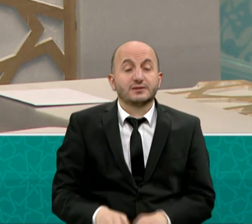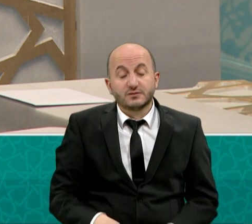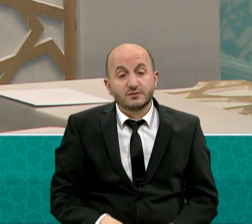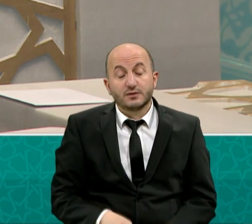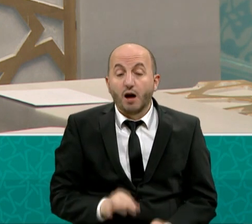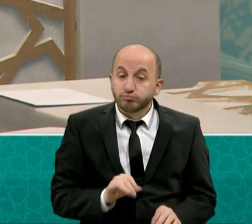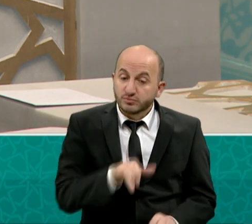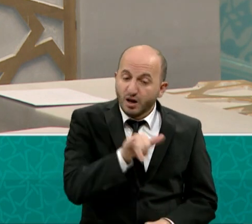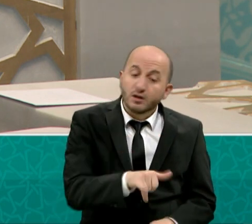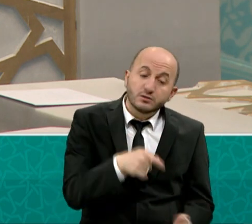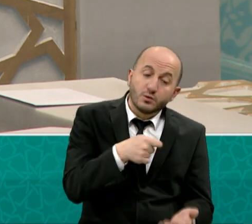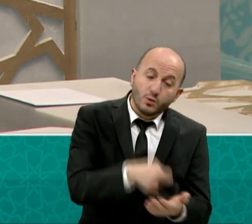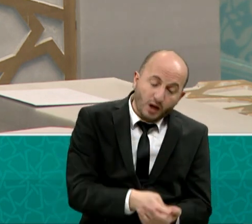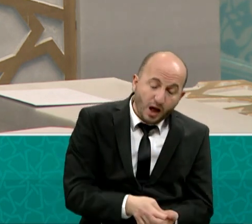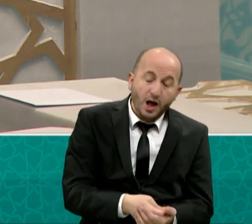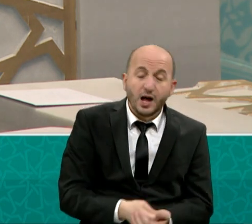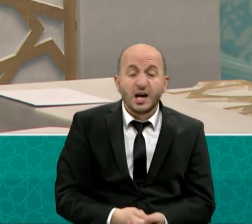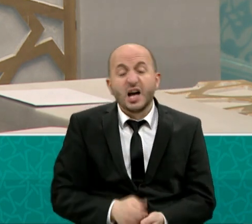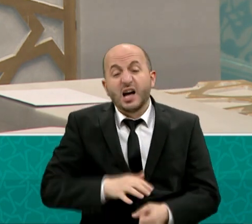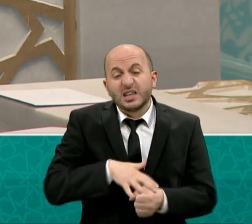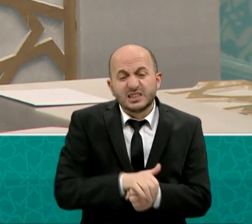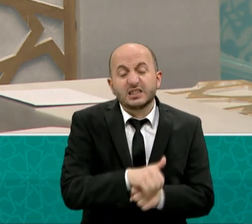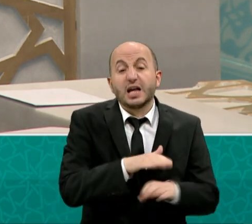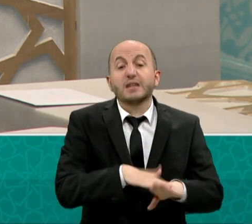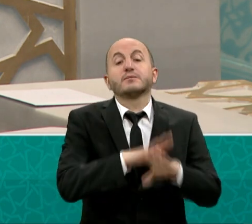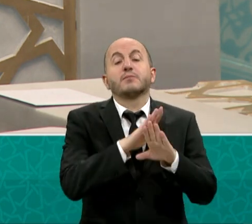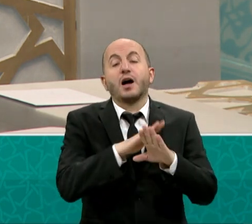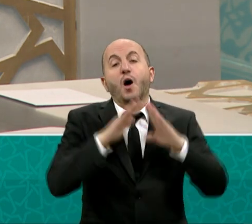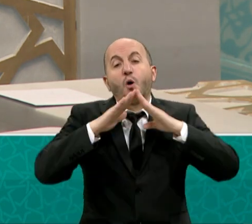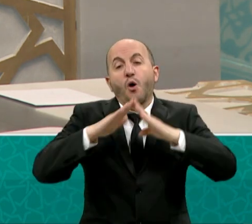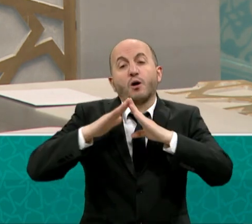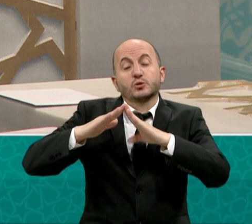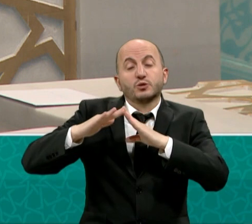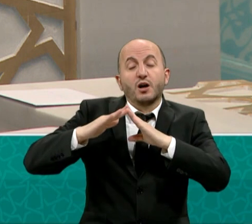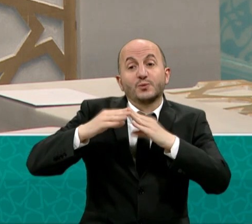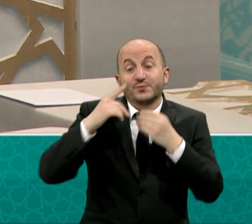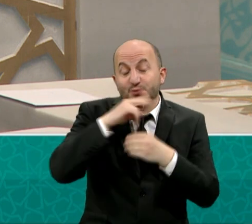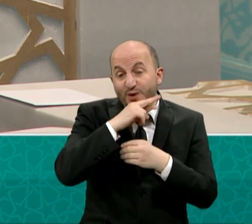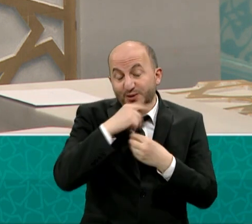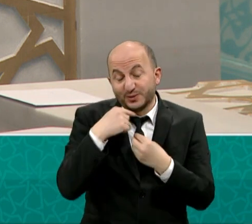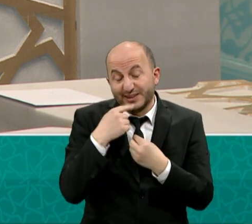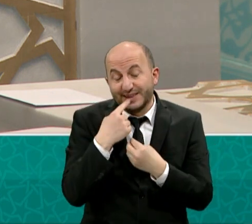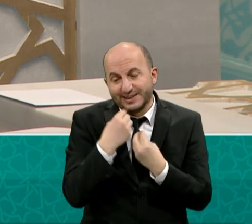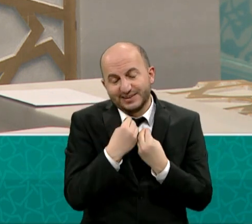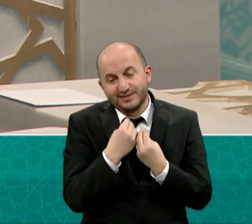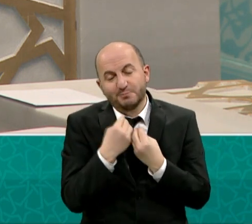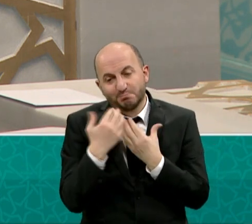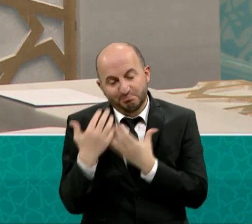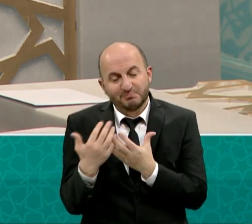haklarını öde, haksızlık etme, eziyet etme. Hem de komşuna da güler yüzle, tatlı dille iyi muamele et